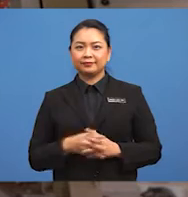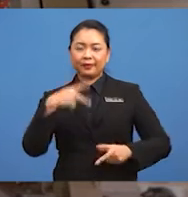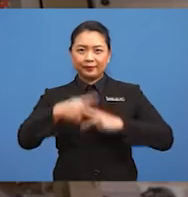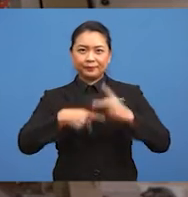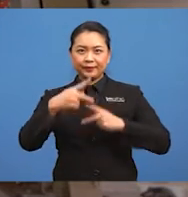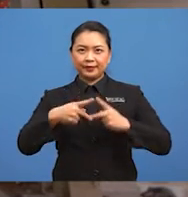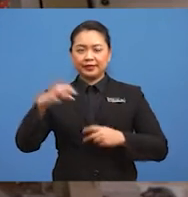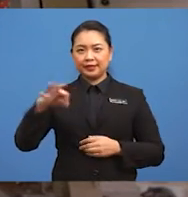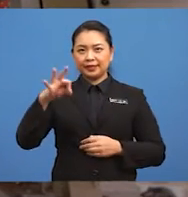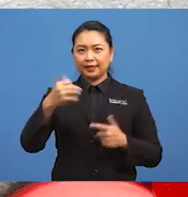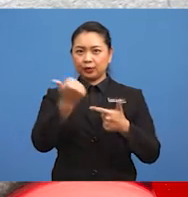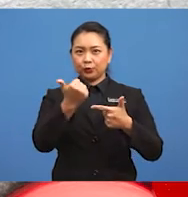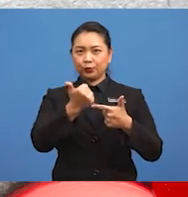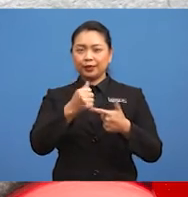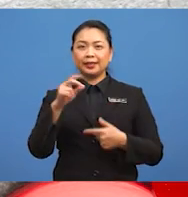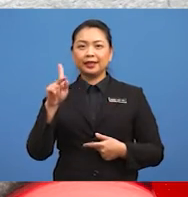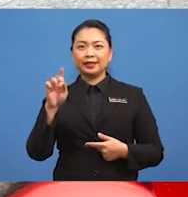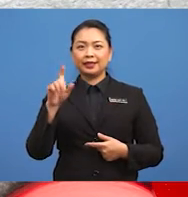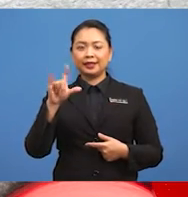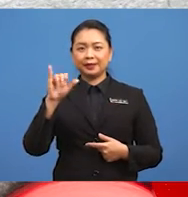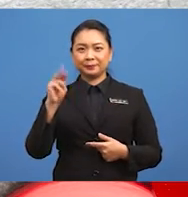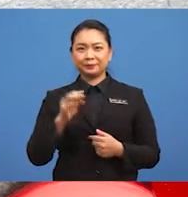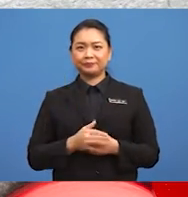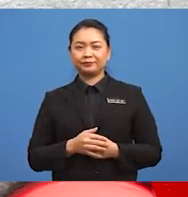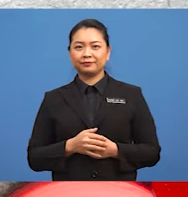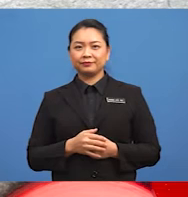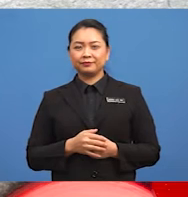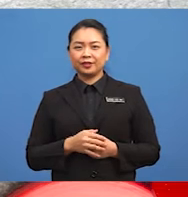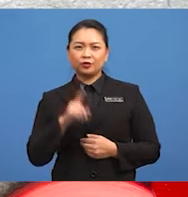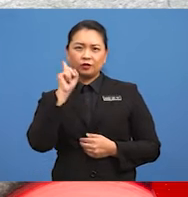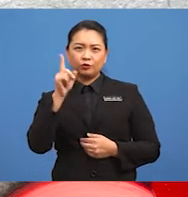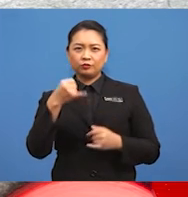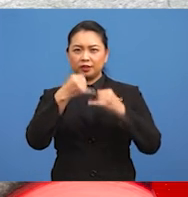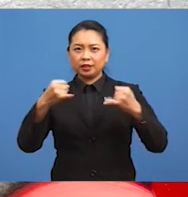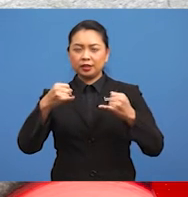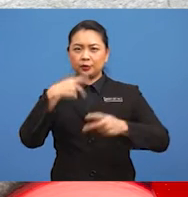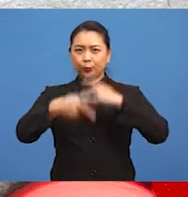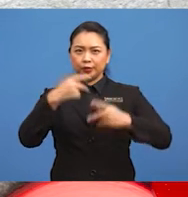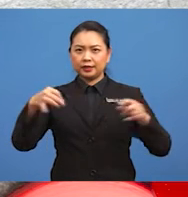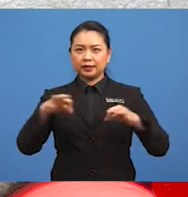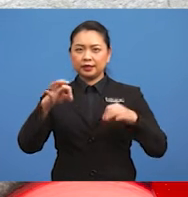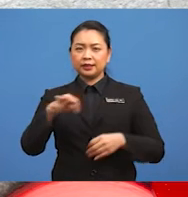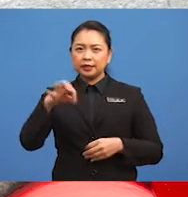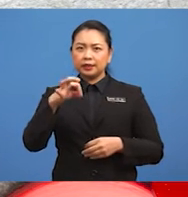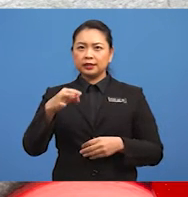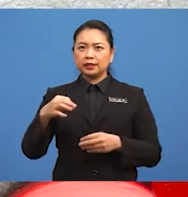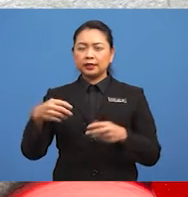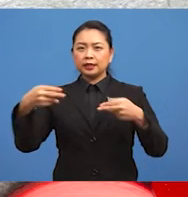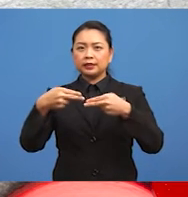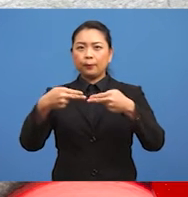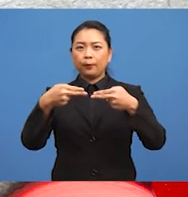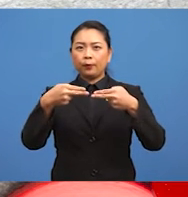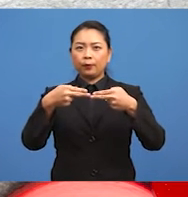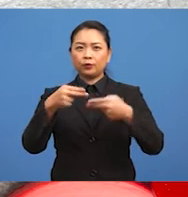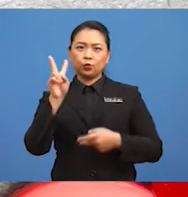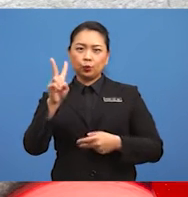Proses jahitan kedua ialah kelim. Kelim ialah sejenis proses jahitan yang menyambungkan dua